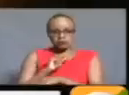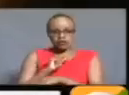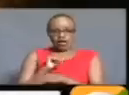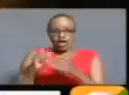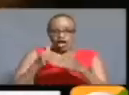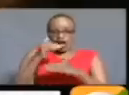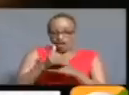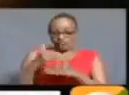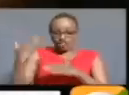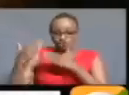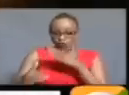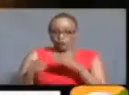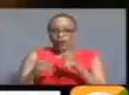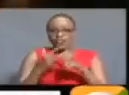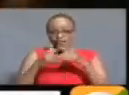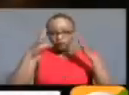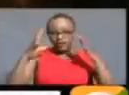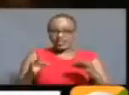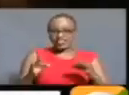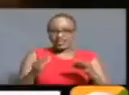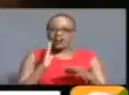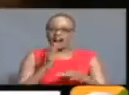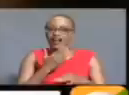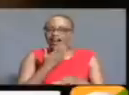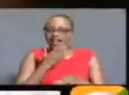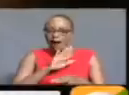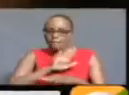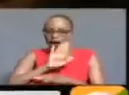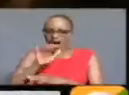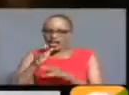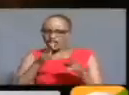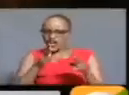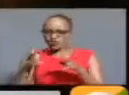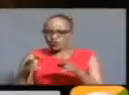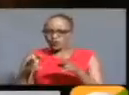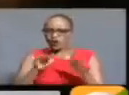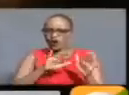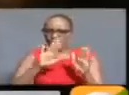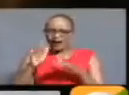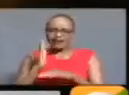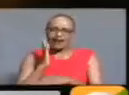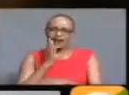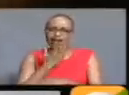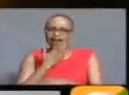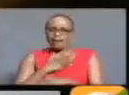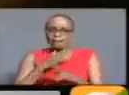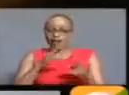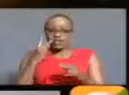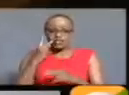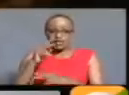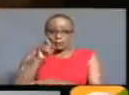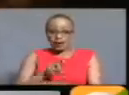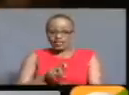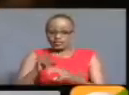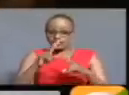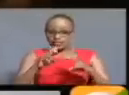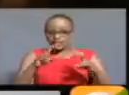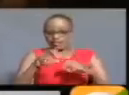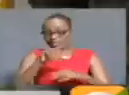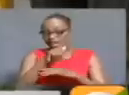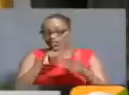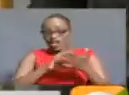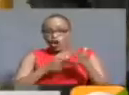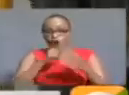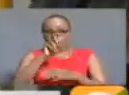after tena kuata, nikaanza kutenda ile kala yangu ya ile saka la yangu. Ai nikaona lazima nitafute tena mafuta